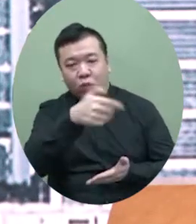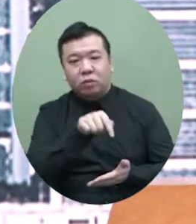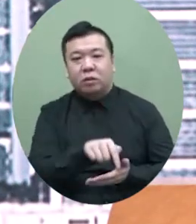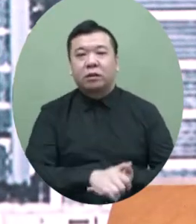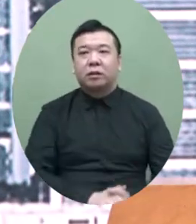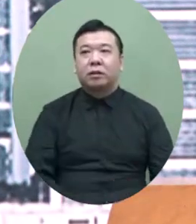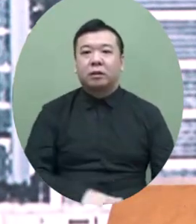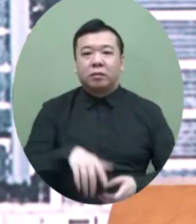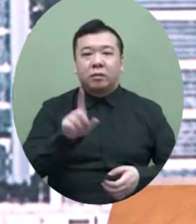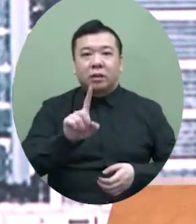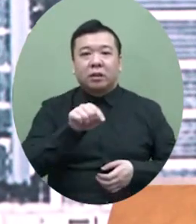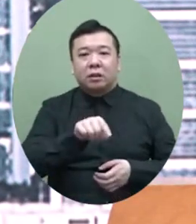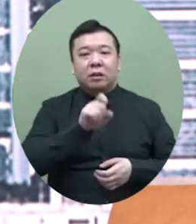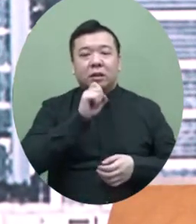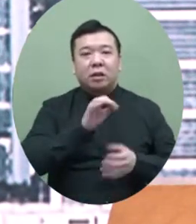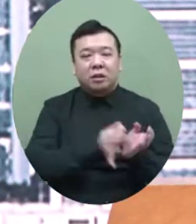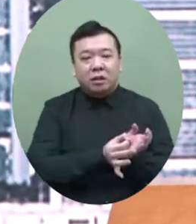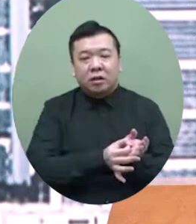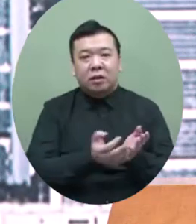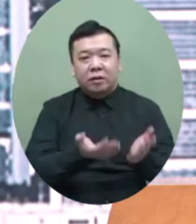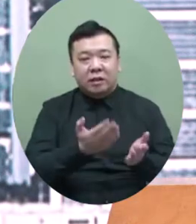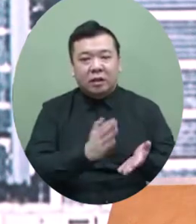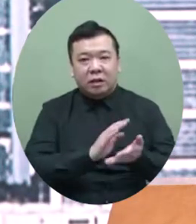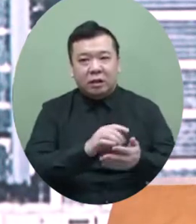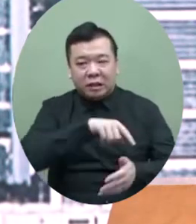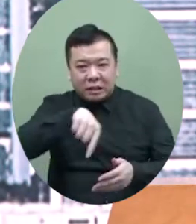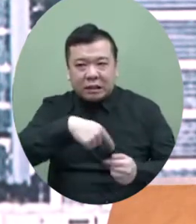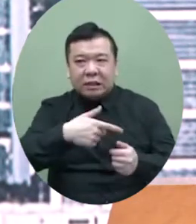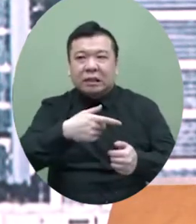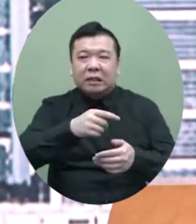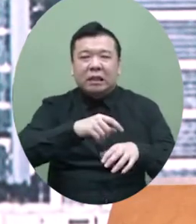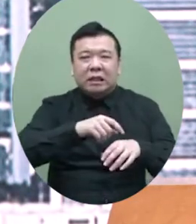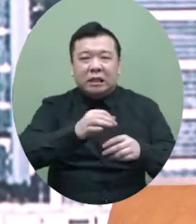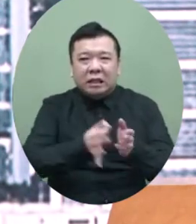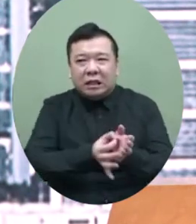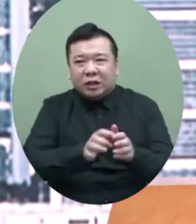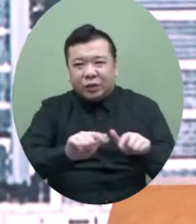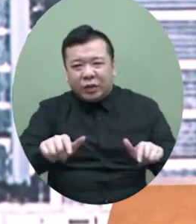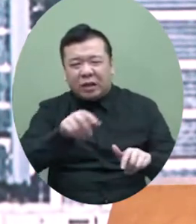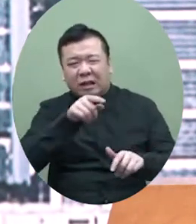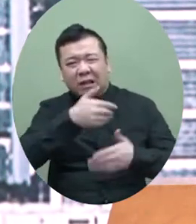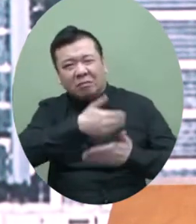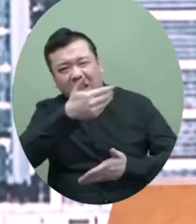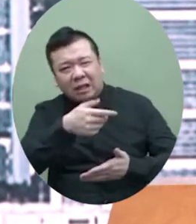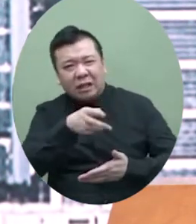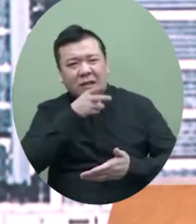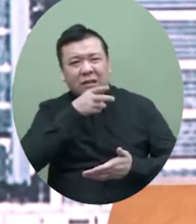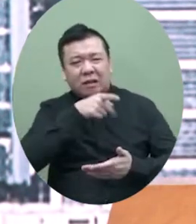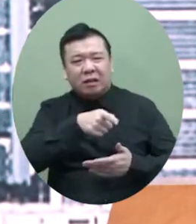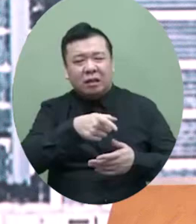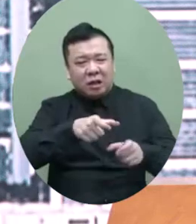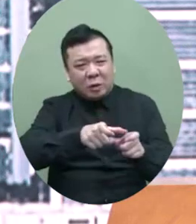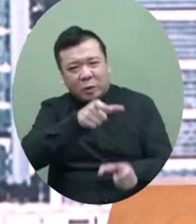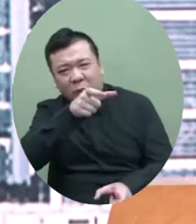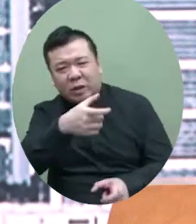嚇。咁啊，因為有一啲環境嘅衛生啊，或者一啲樓宇嘅狀態。譬如啲渠